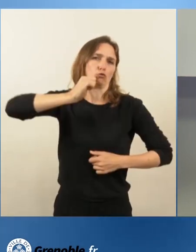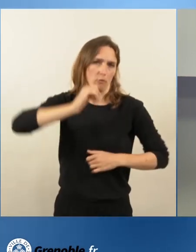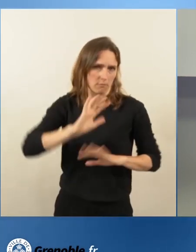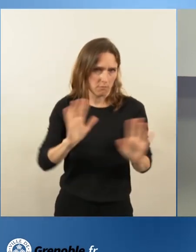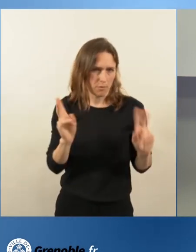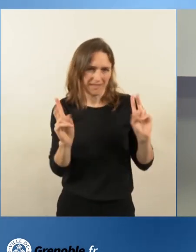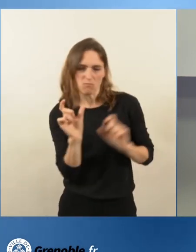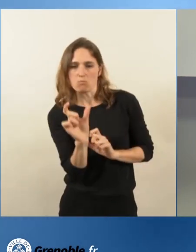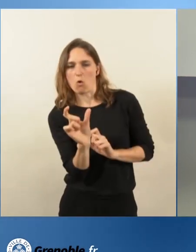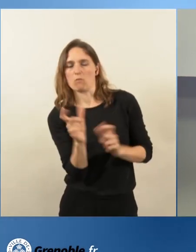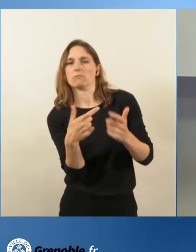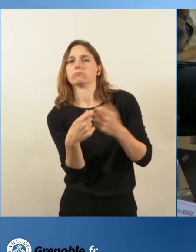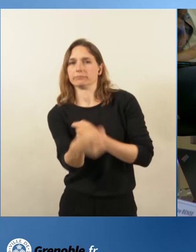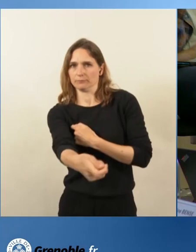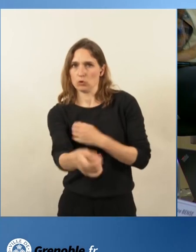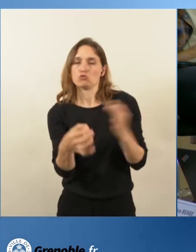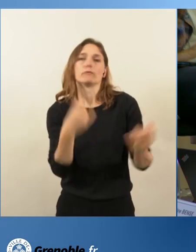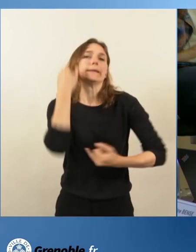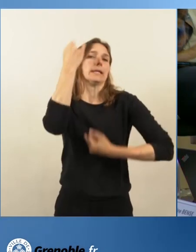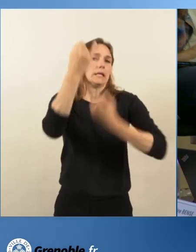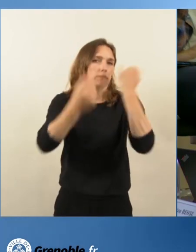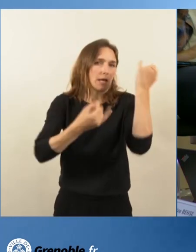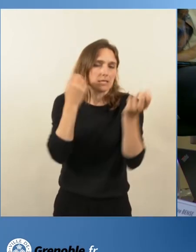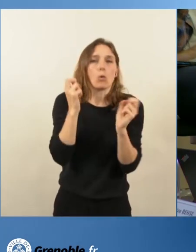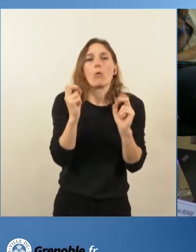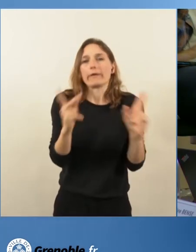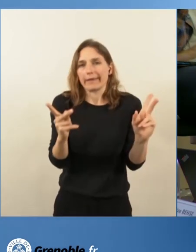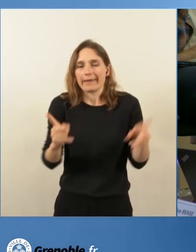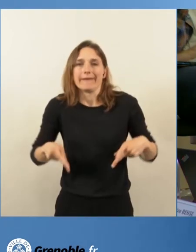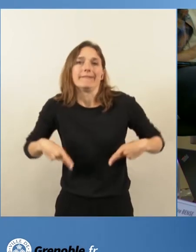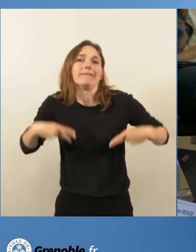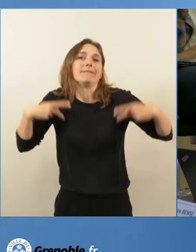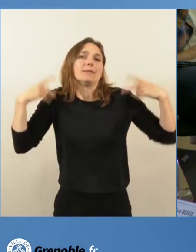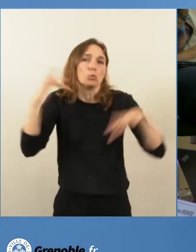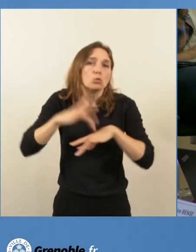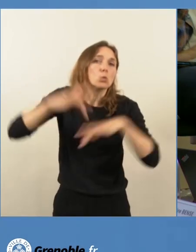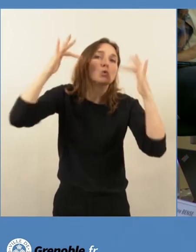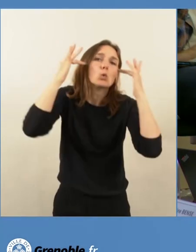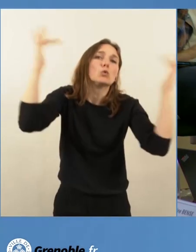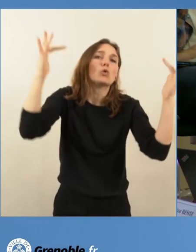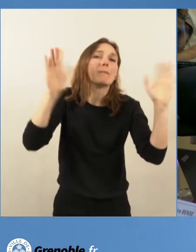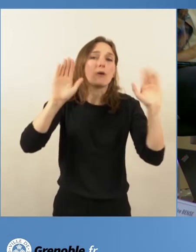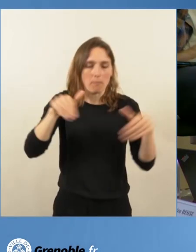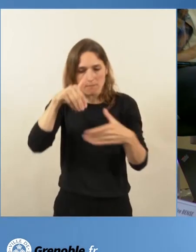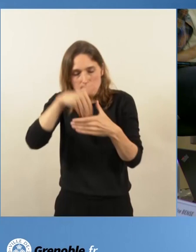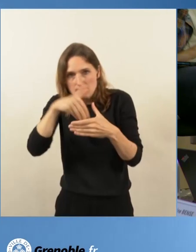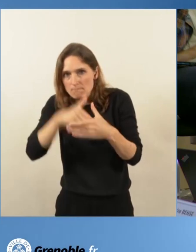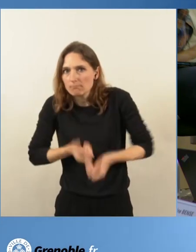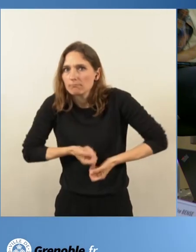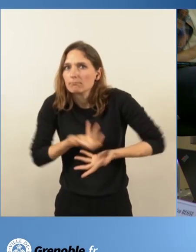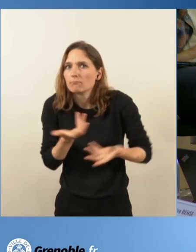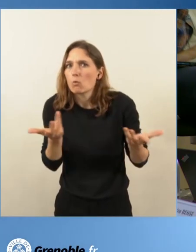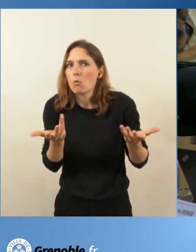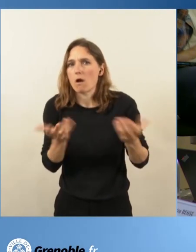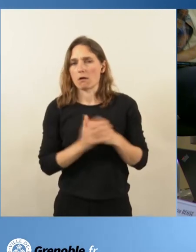que on transpose en consommer en vivre le fond de mon propos était de dire que